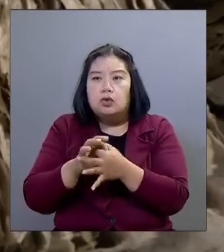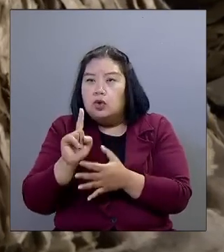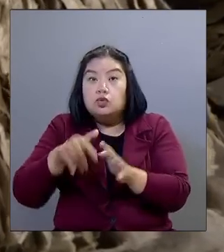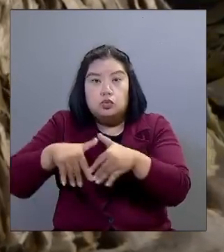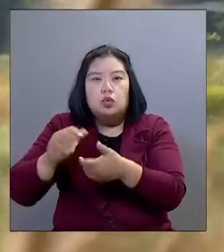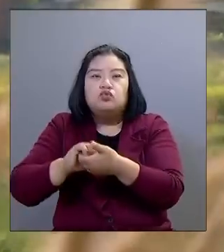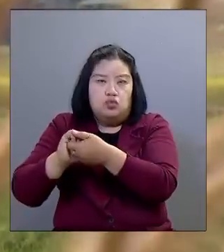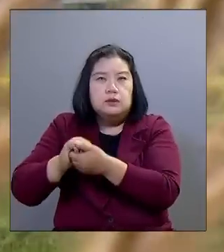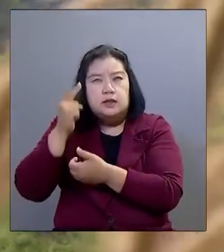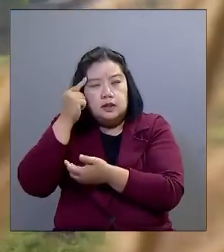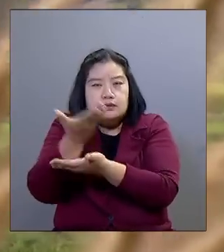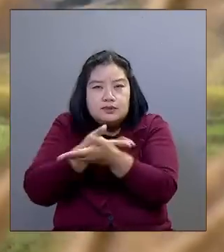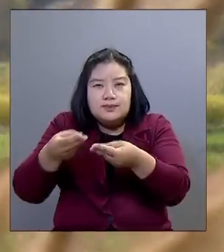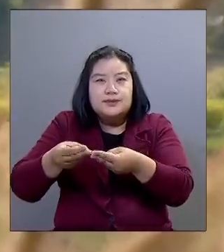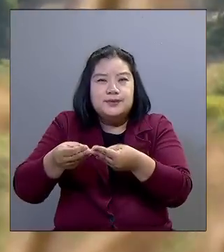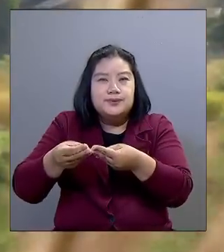ด้วยครับ